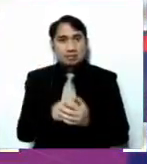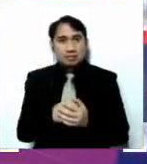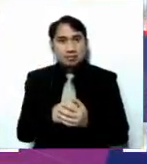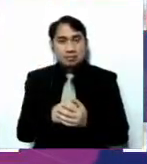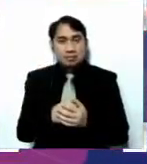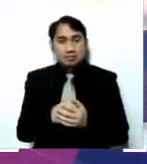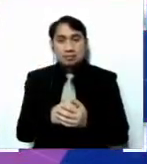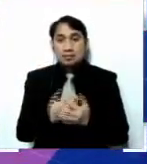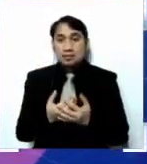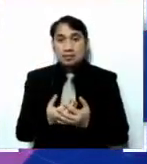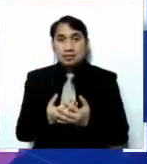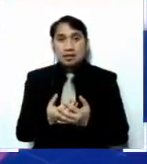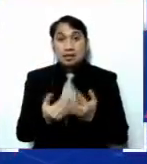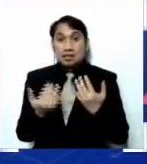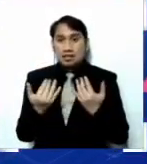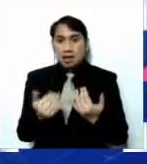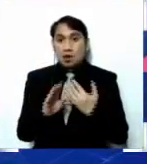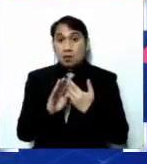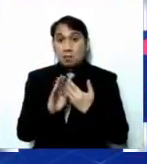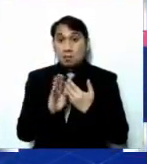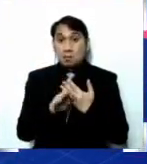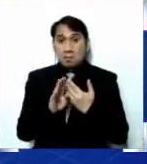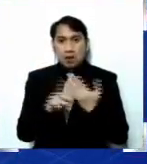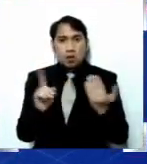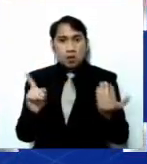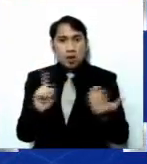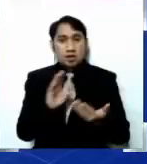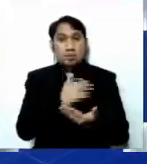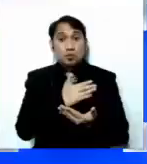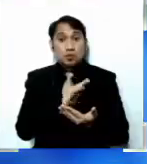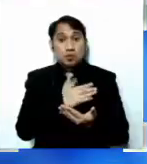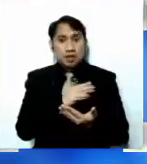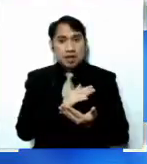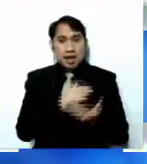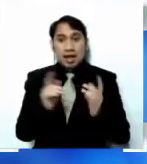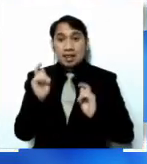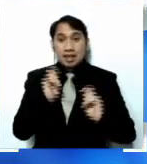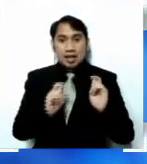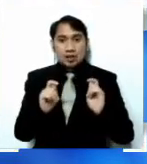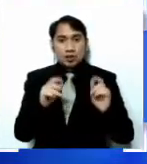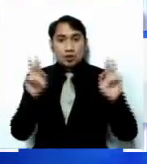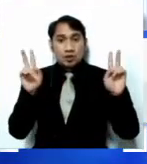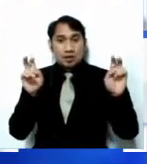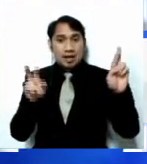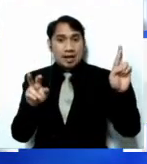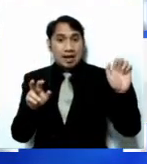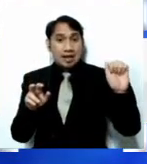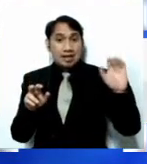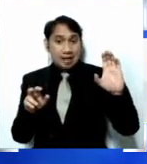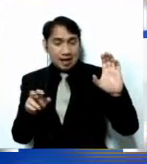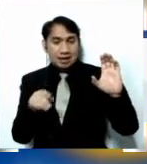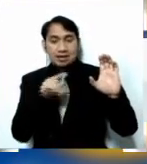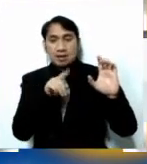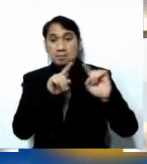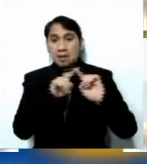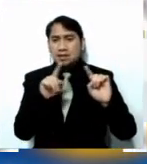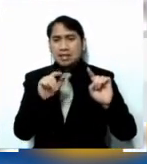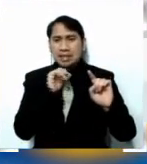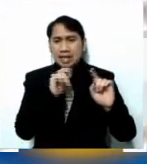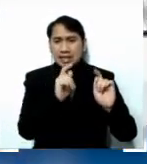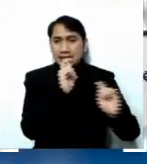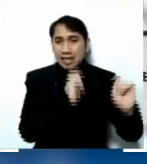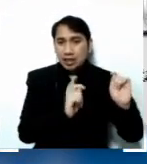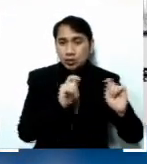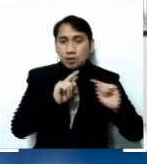Magbabalik po ang hit Pinoy musical na Rak of Aegis. Pero hindi muna yan sa teatro, kundi online. Ang mga recorded